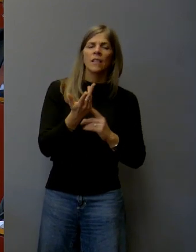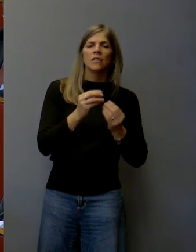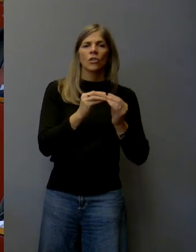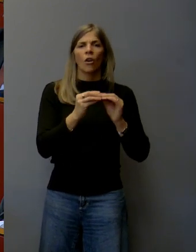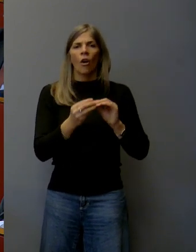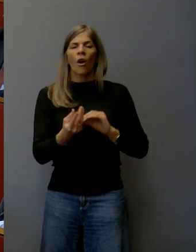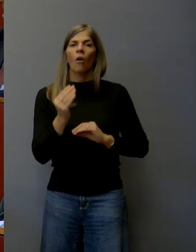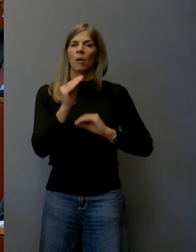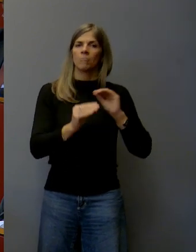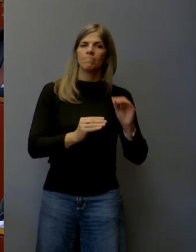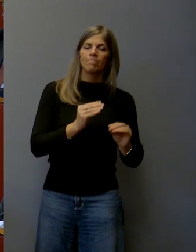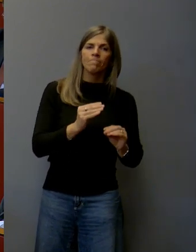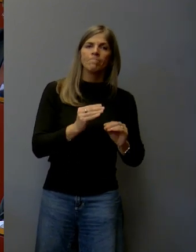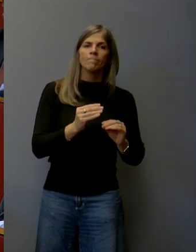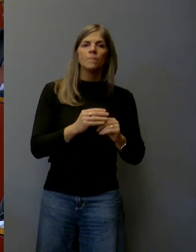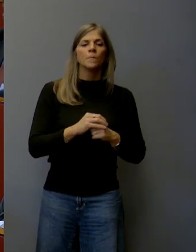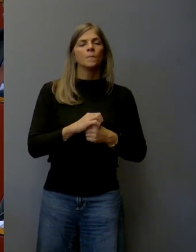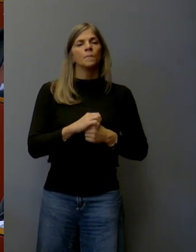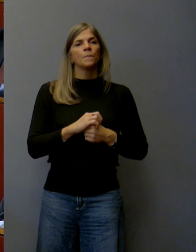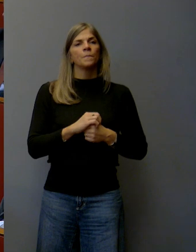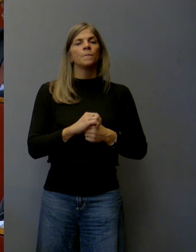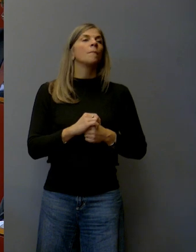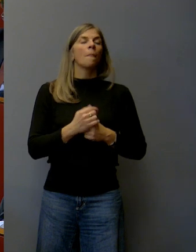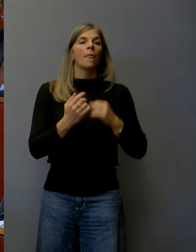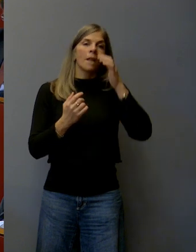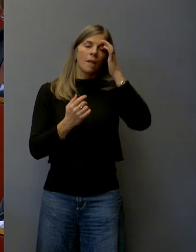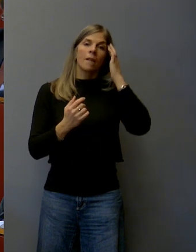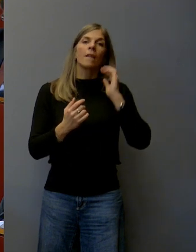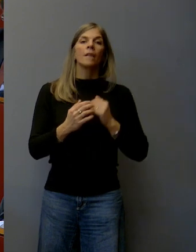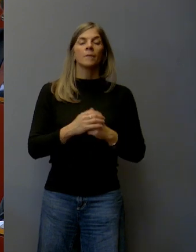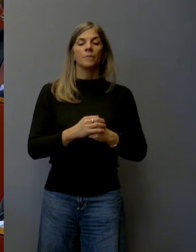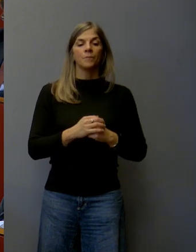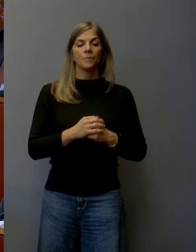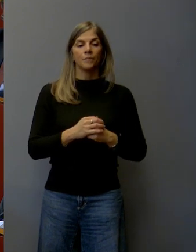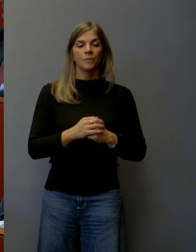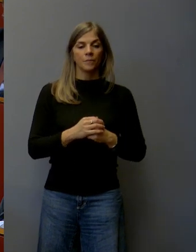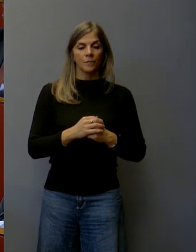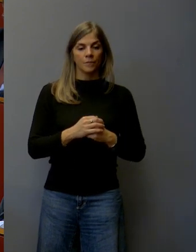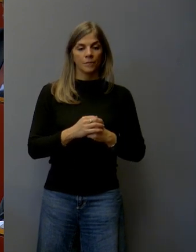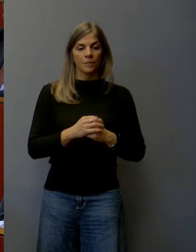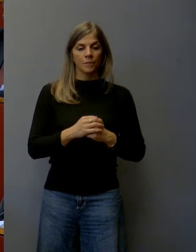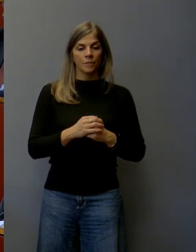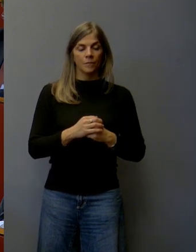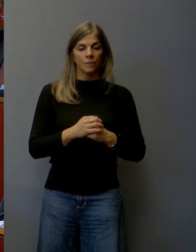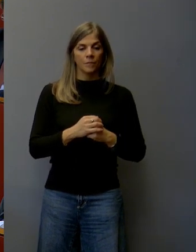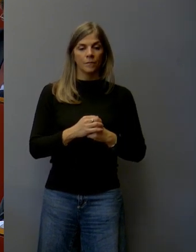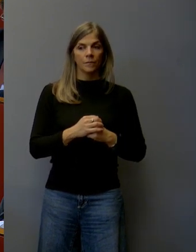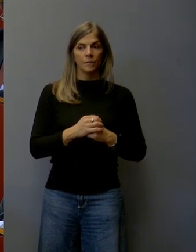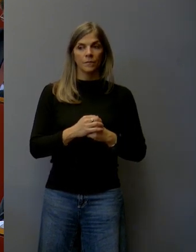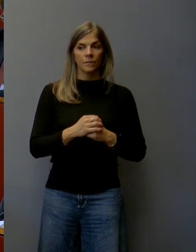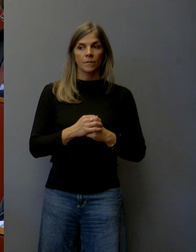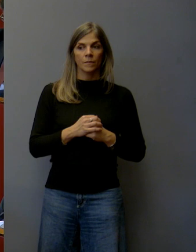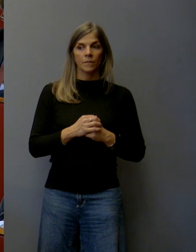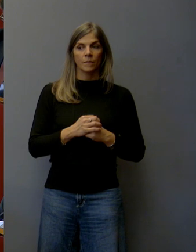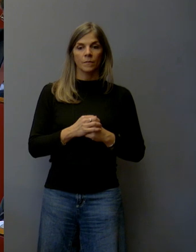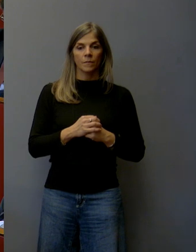adempimenti che devono obbligatoriamente fare lì a se eserciterebbe di cui eserciterebbe perché poi dopo le riforme che ci sono state è diventato